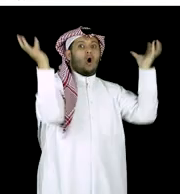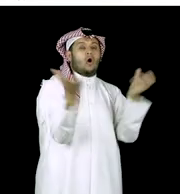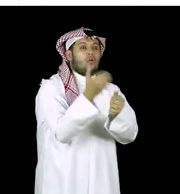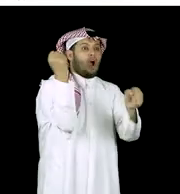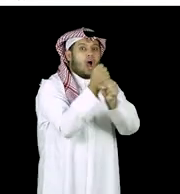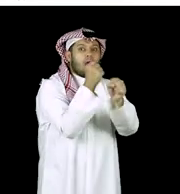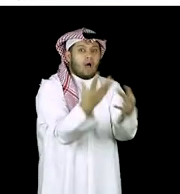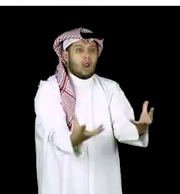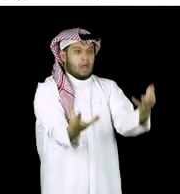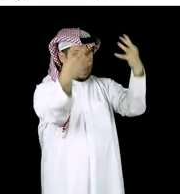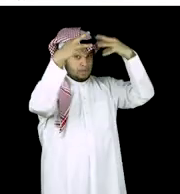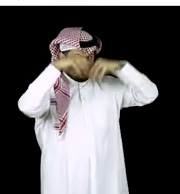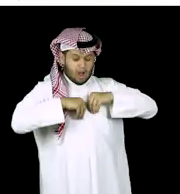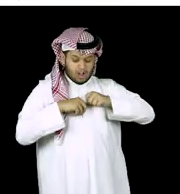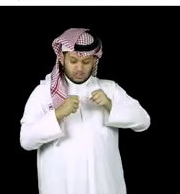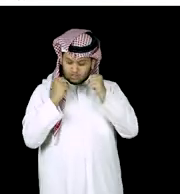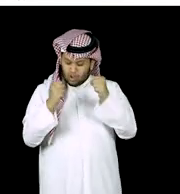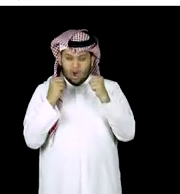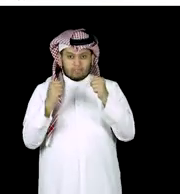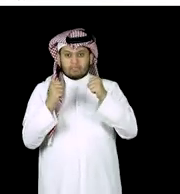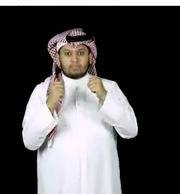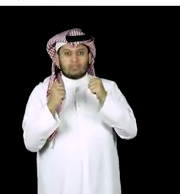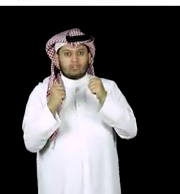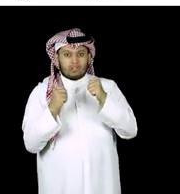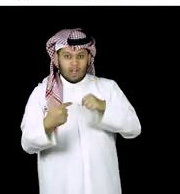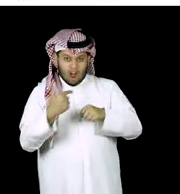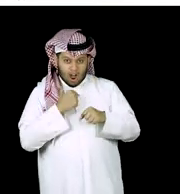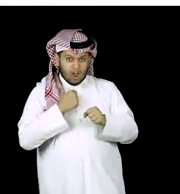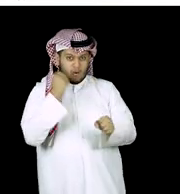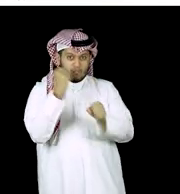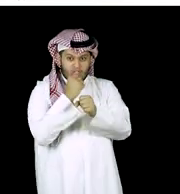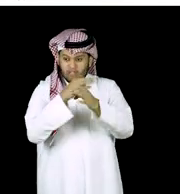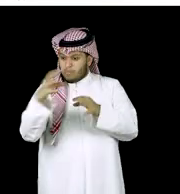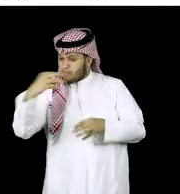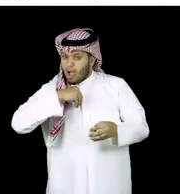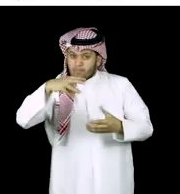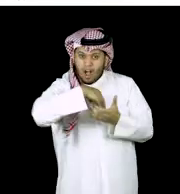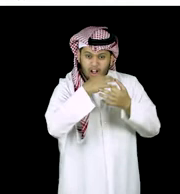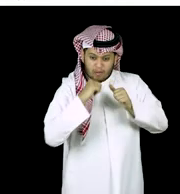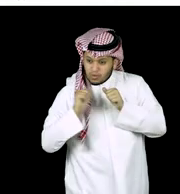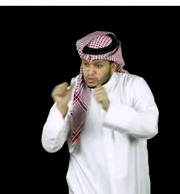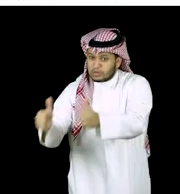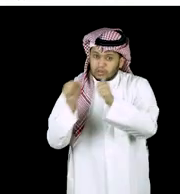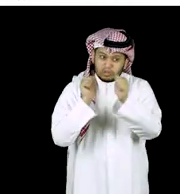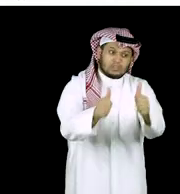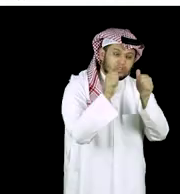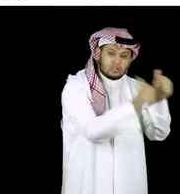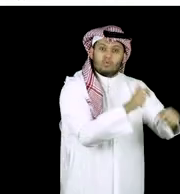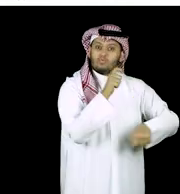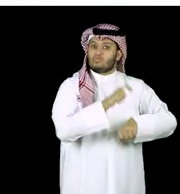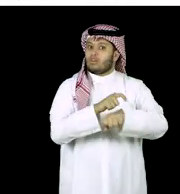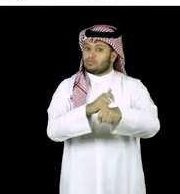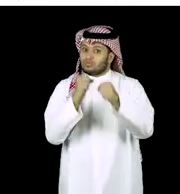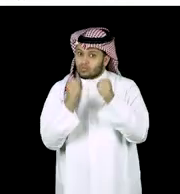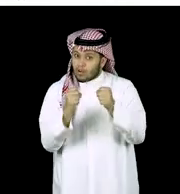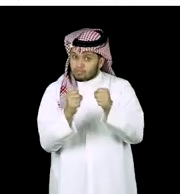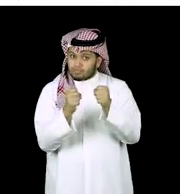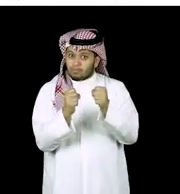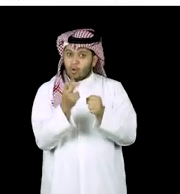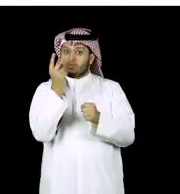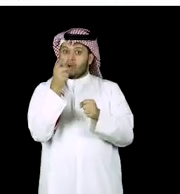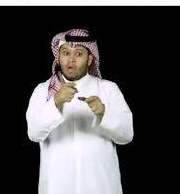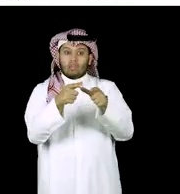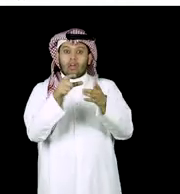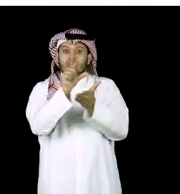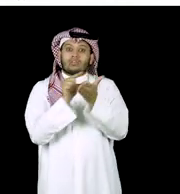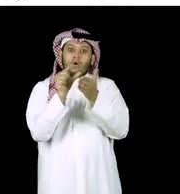لا يستطيع أن يقيم المصالح ولا أن يقوم بالوظائف كلها بنفسه، وبخاصة عند اتساع